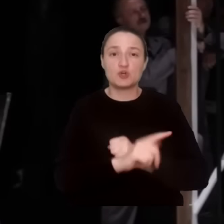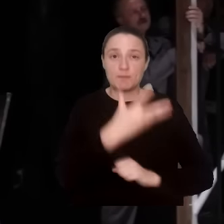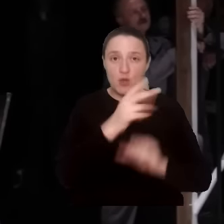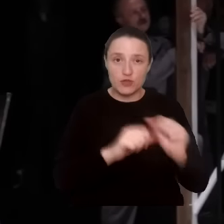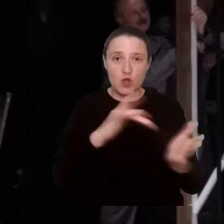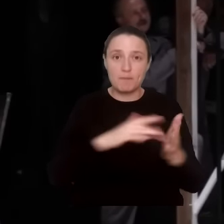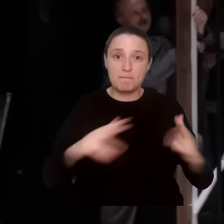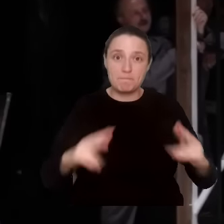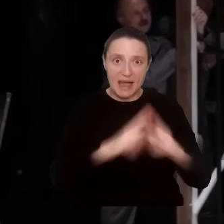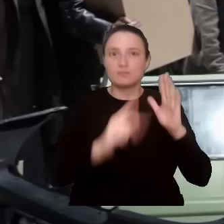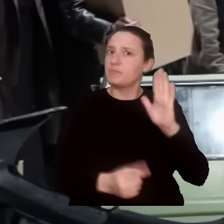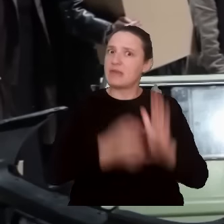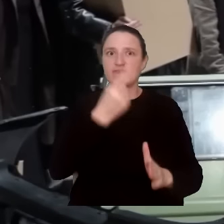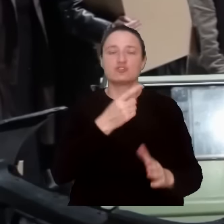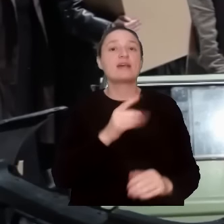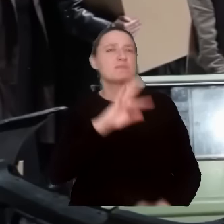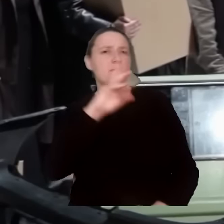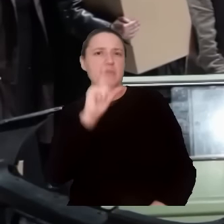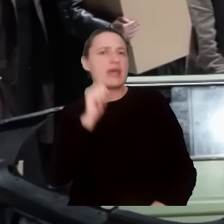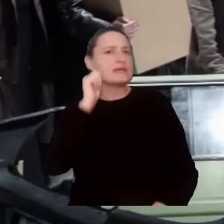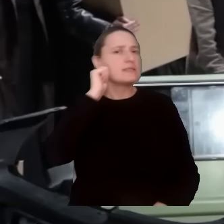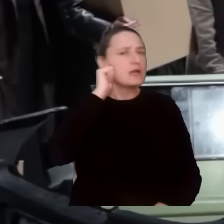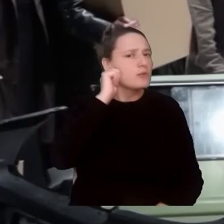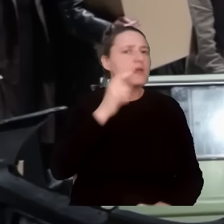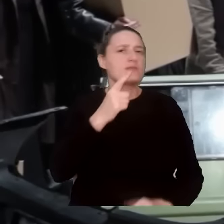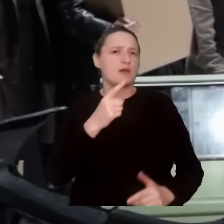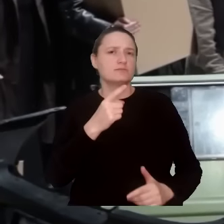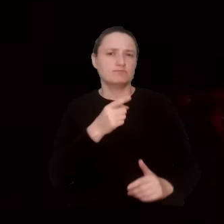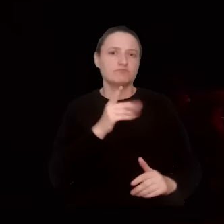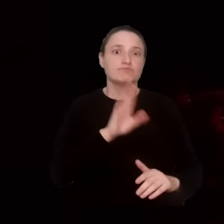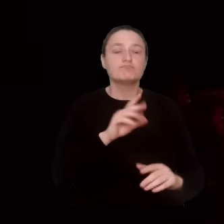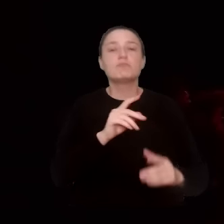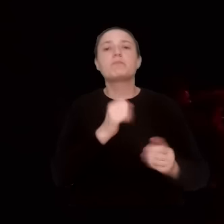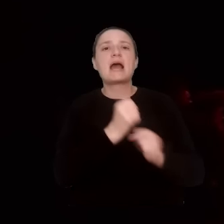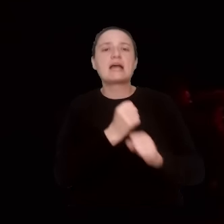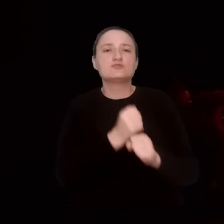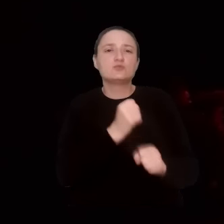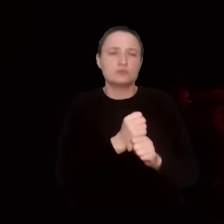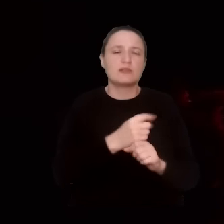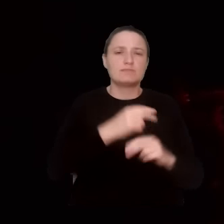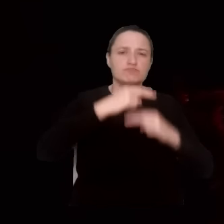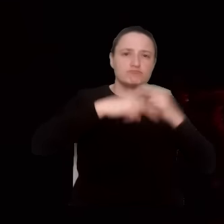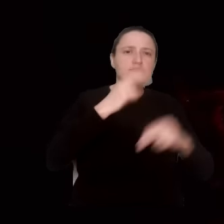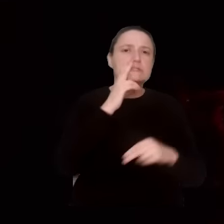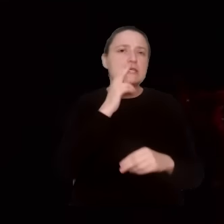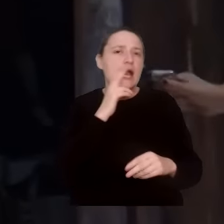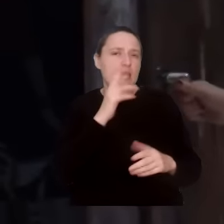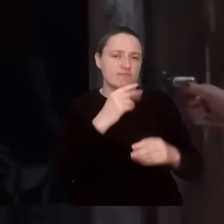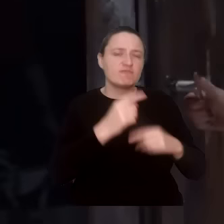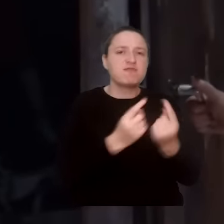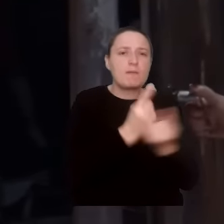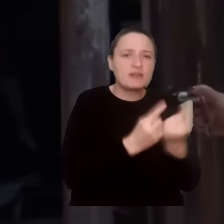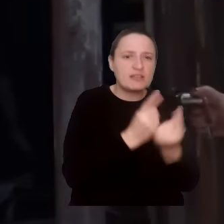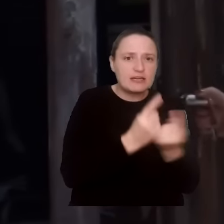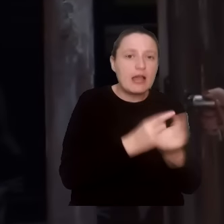To historia pięknej, niepokornej cyganki Carmen, pracującej w fabryce cygar w Sewilli. Zakochuje się ona w żołnierzu, dla którego porzuca swojego